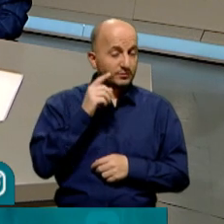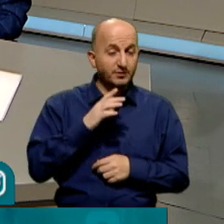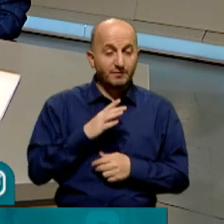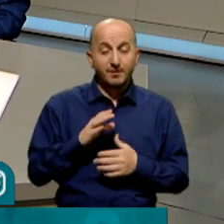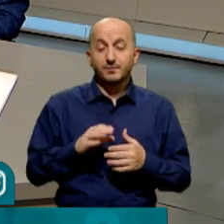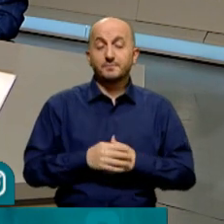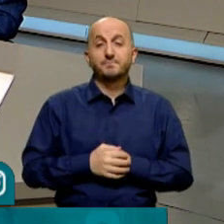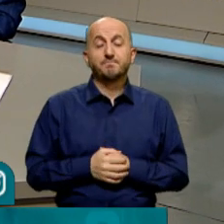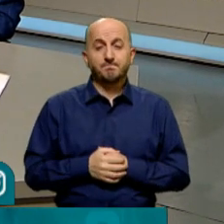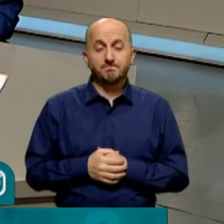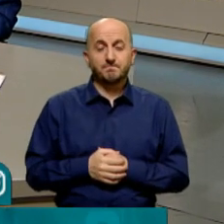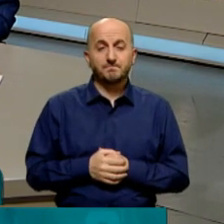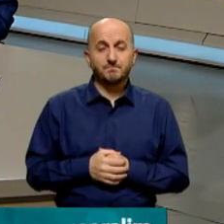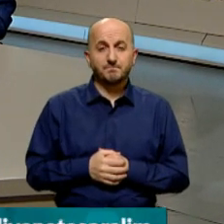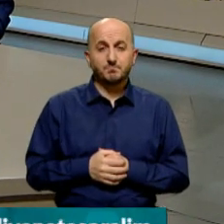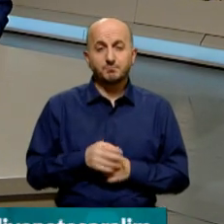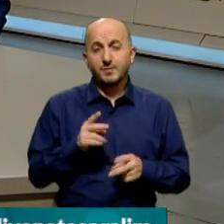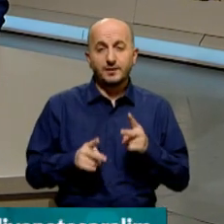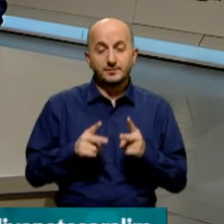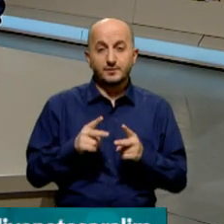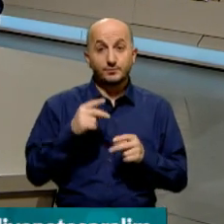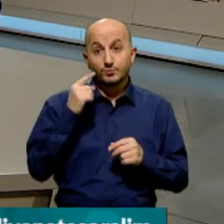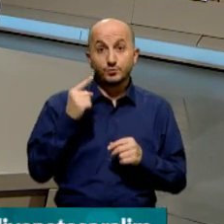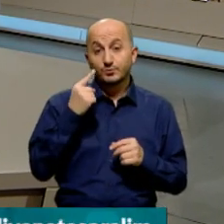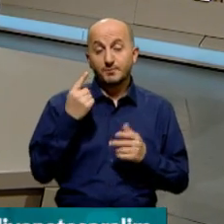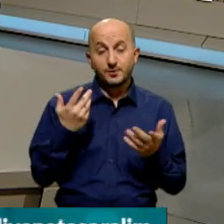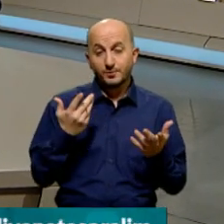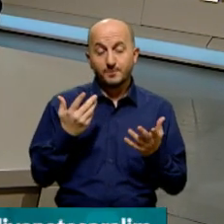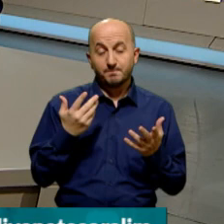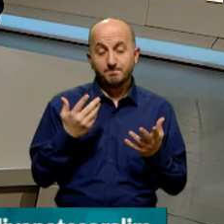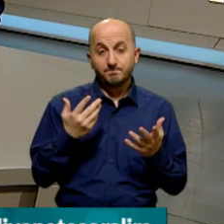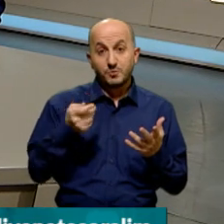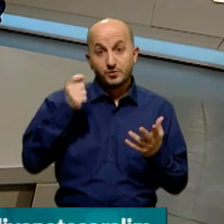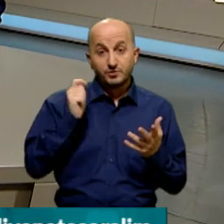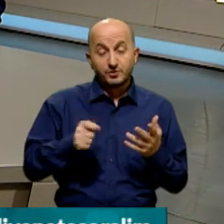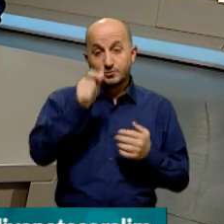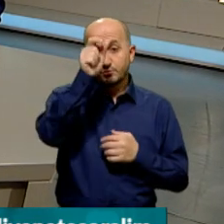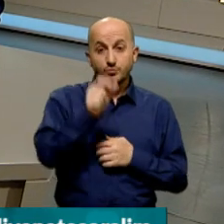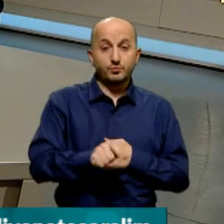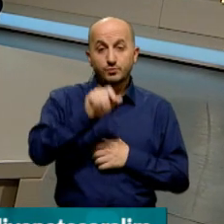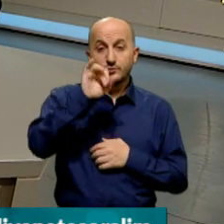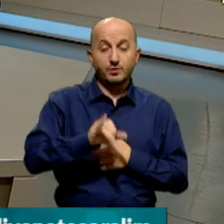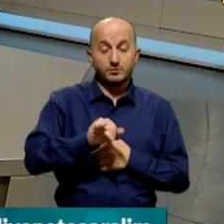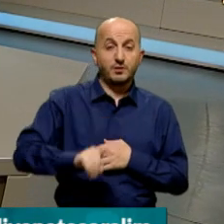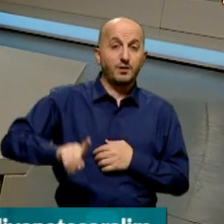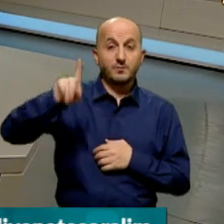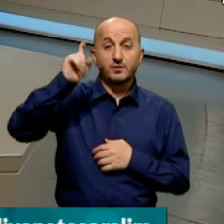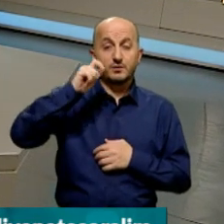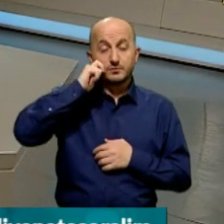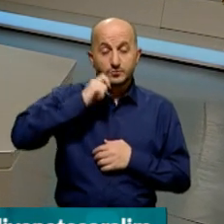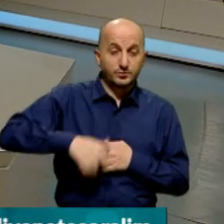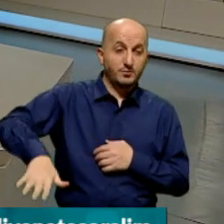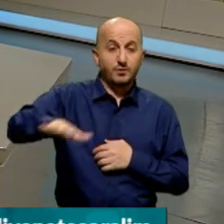alakalı bir ruhsat varmış gibi bazen algılanıyor. Aslında kul hakkı hem Allah'ın Müslüman kullarına hem